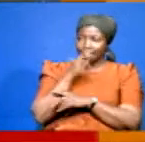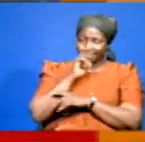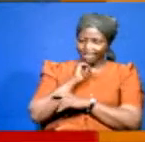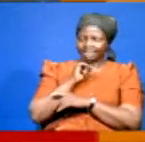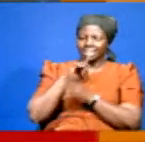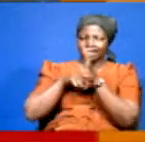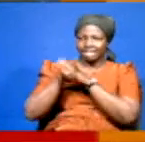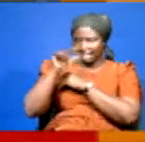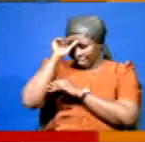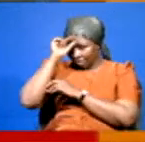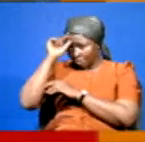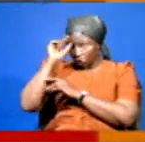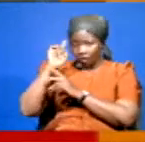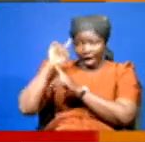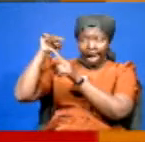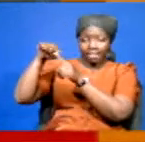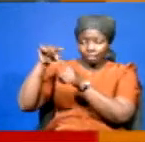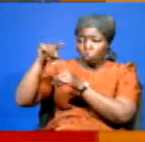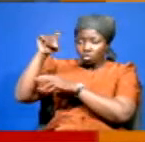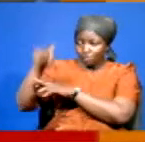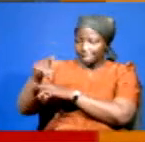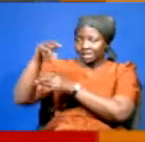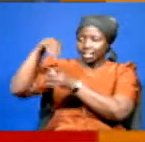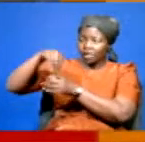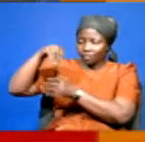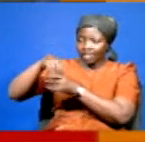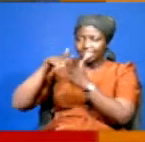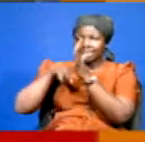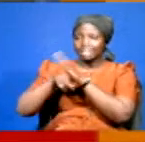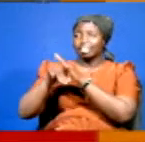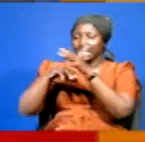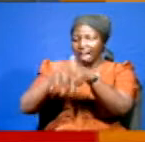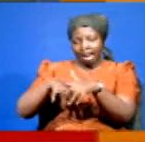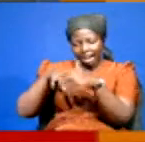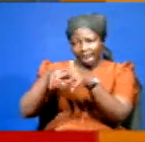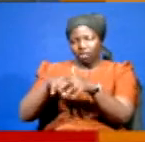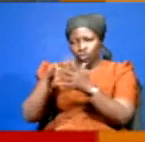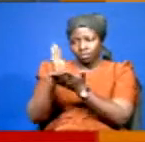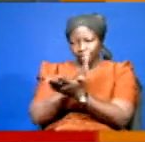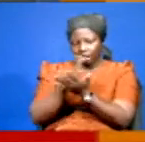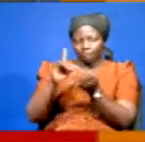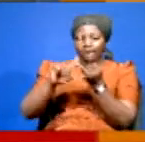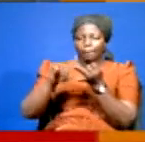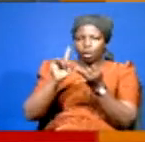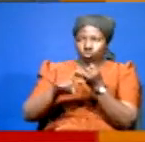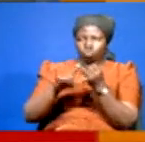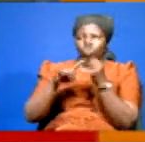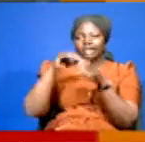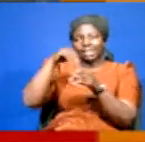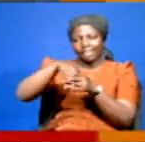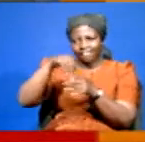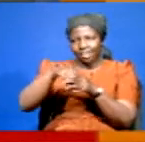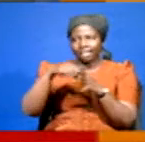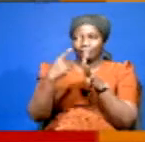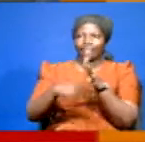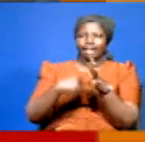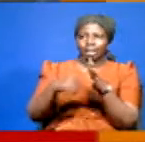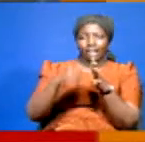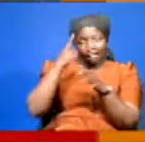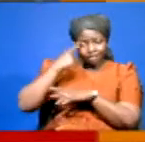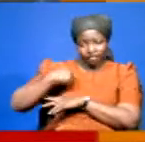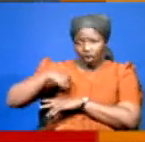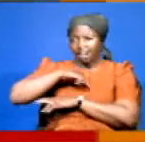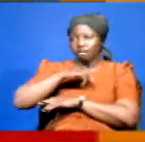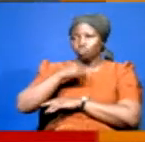Kenya Alliance, invest in the agricultural sector. And then number two, invest in the industries so that we can have trickle down effect